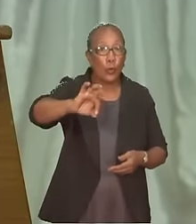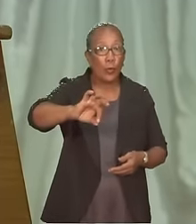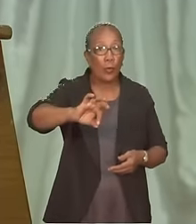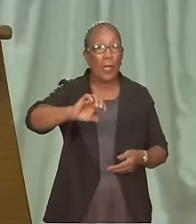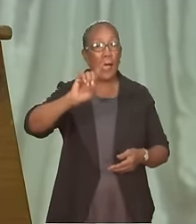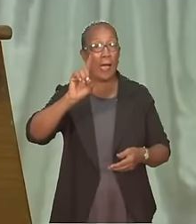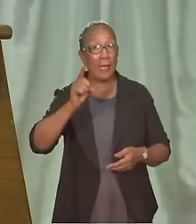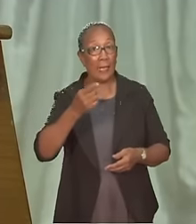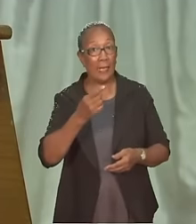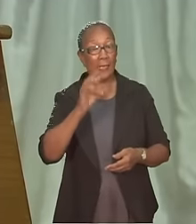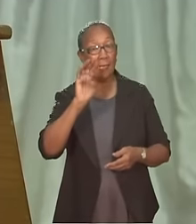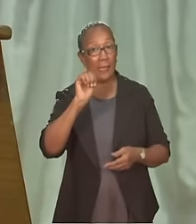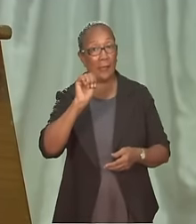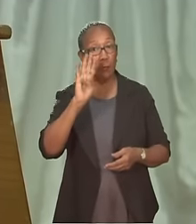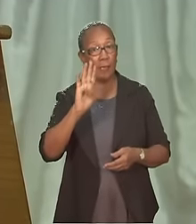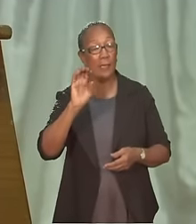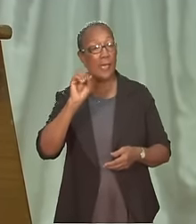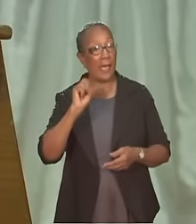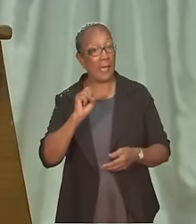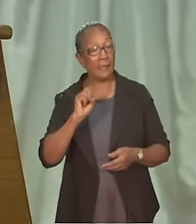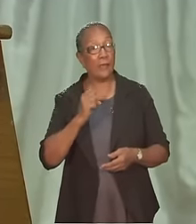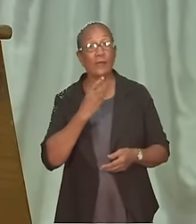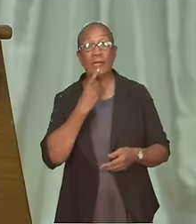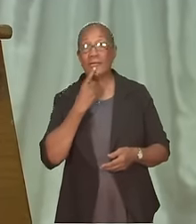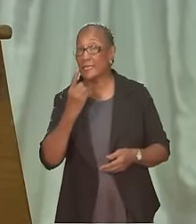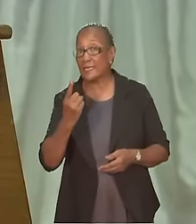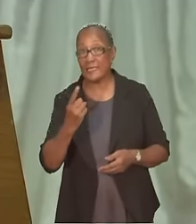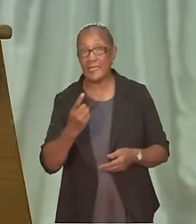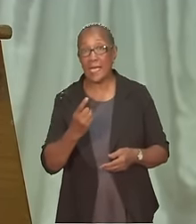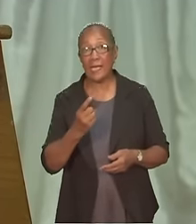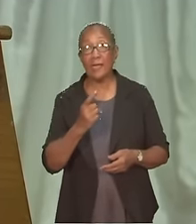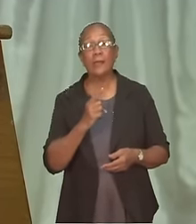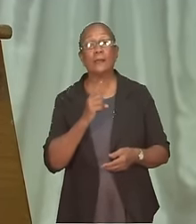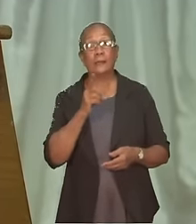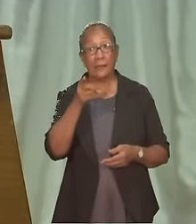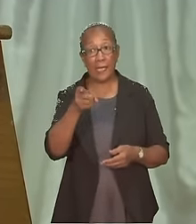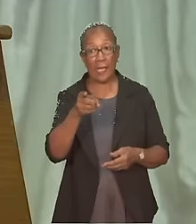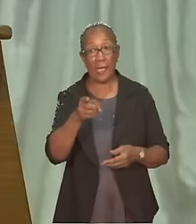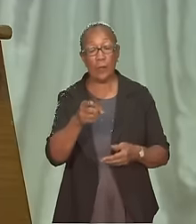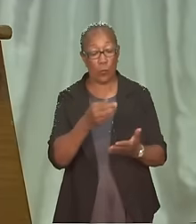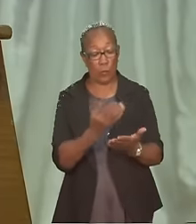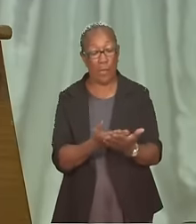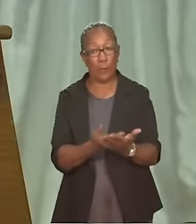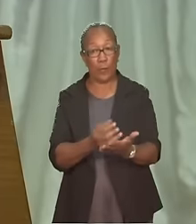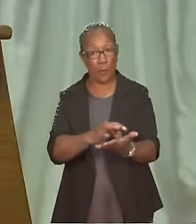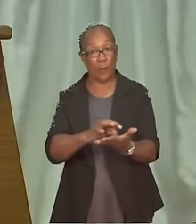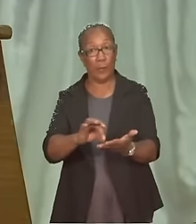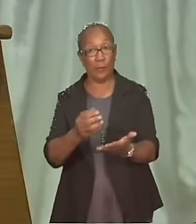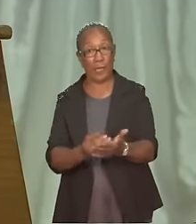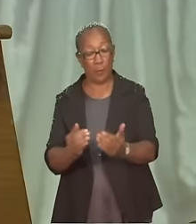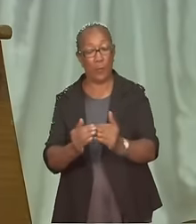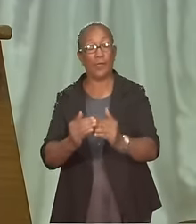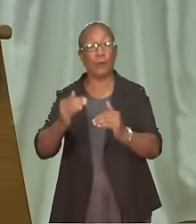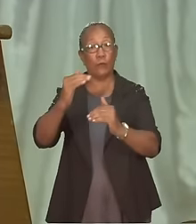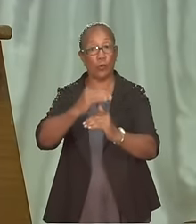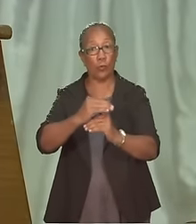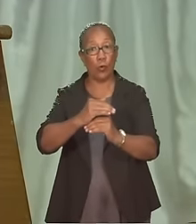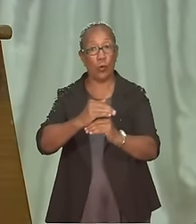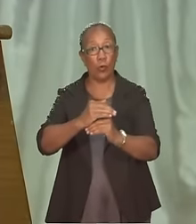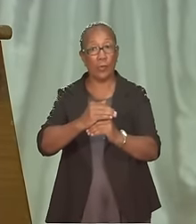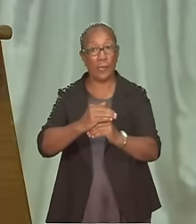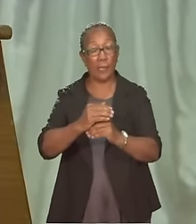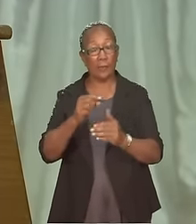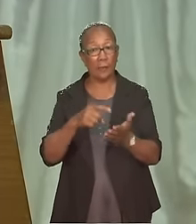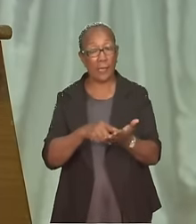EBS verzuimd dat op die rekening aan te geven. Meneer, mevrouw, dit was uw rekening. Met de verhoging betaalt u X plus